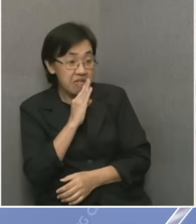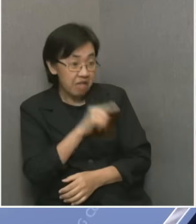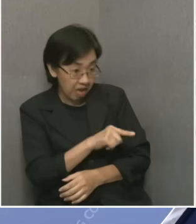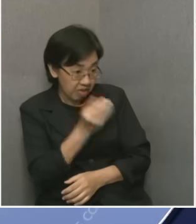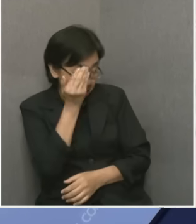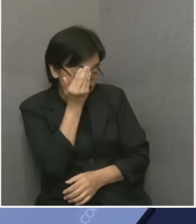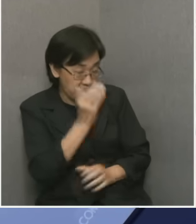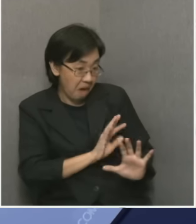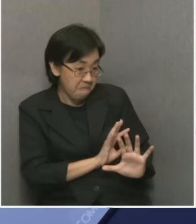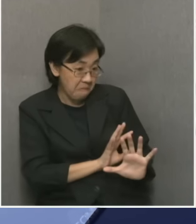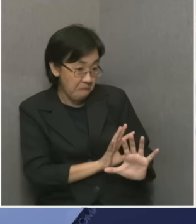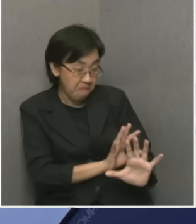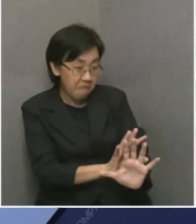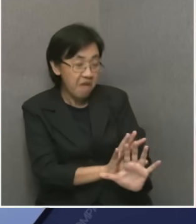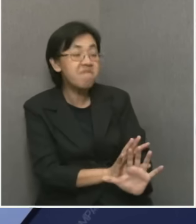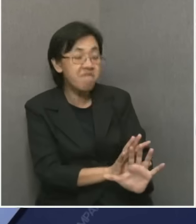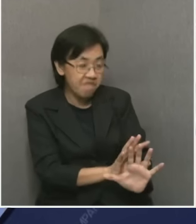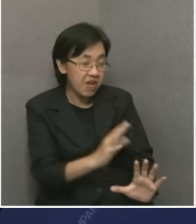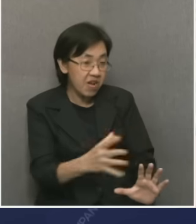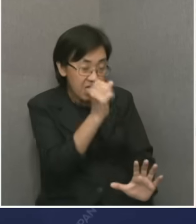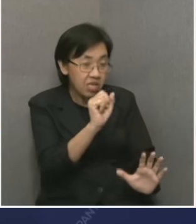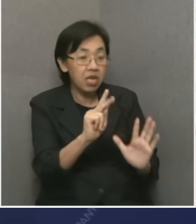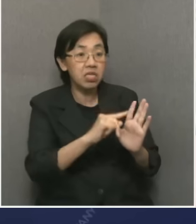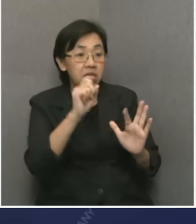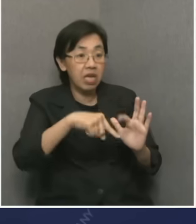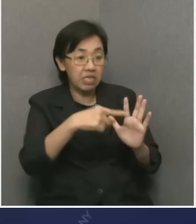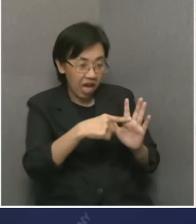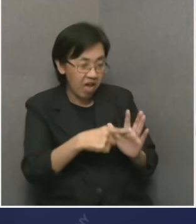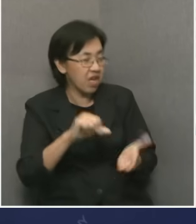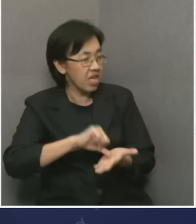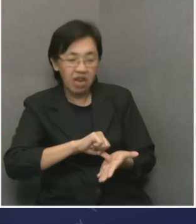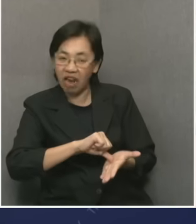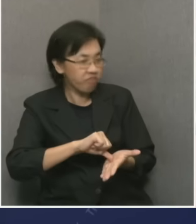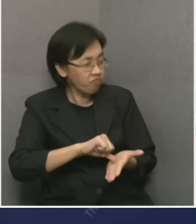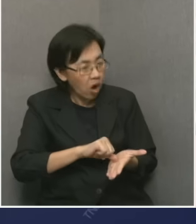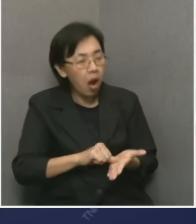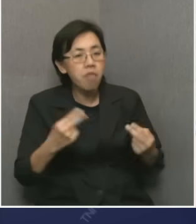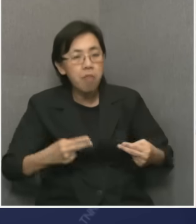การประชิญหน้านะฮะโจมตีกันหนักขึ้นนะครับตรงนี้ก็เ